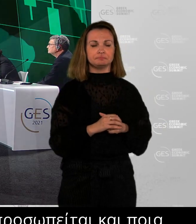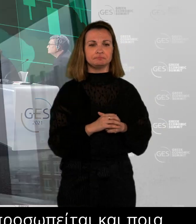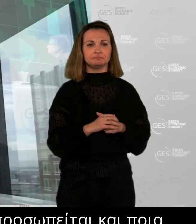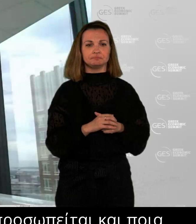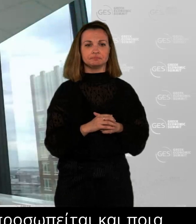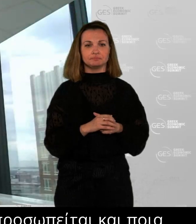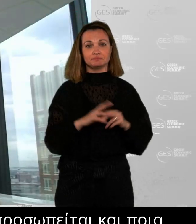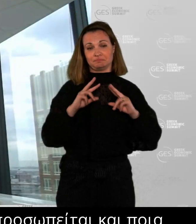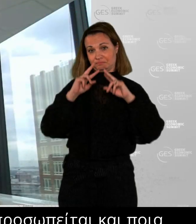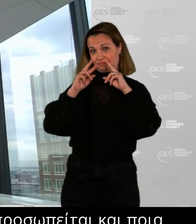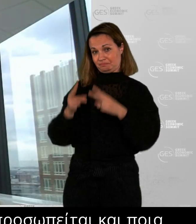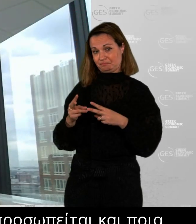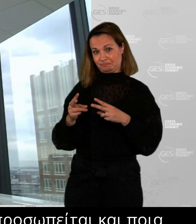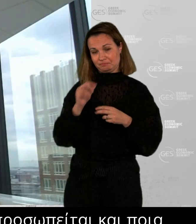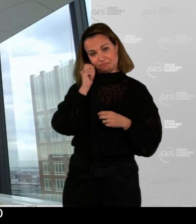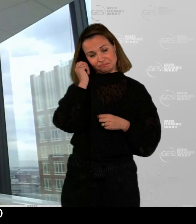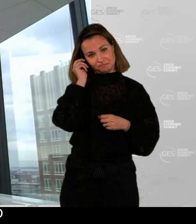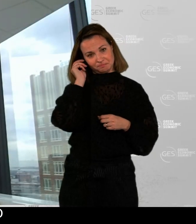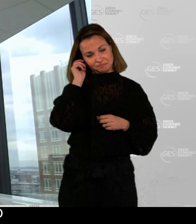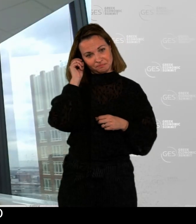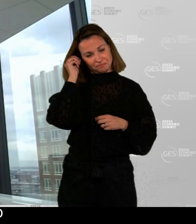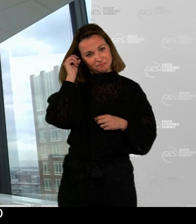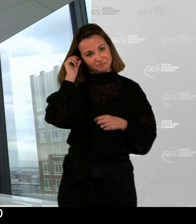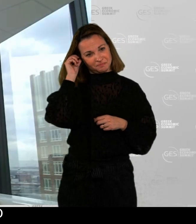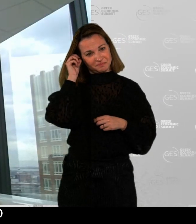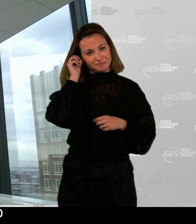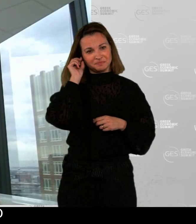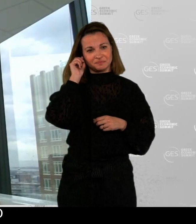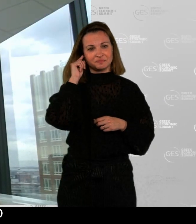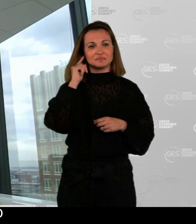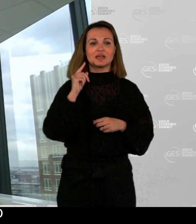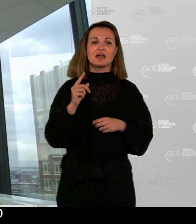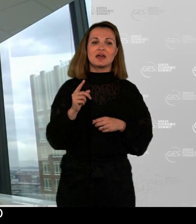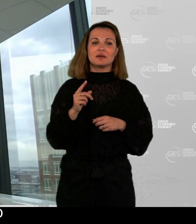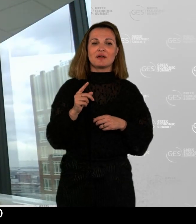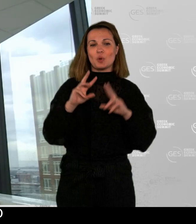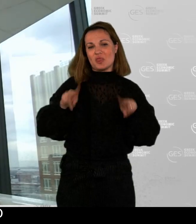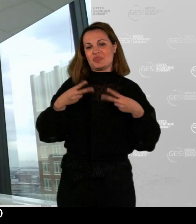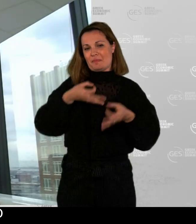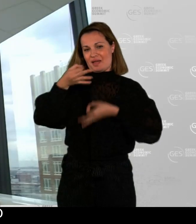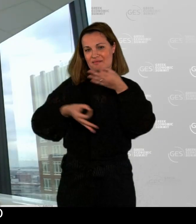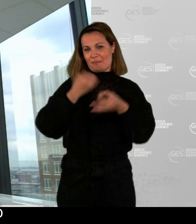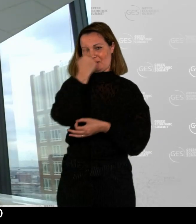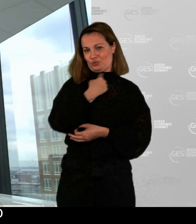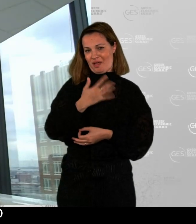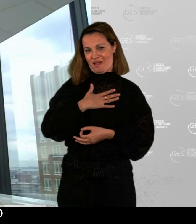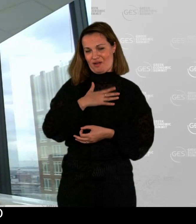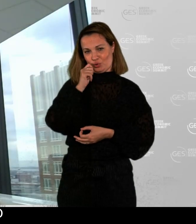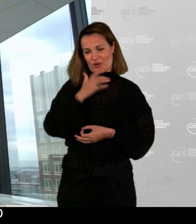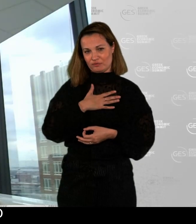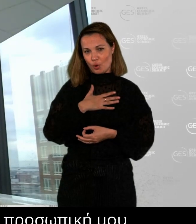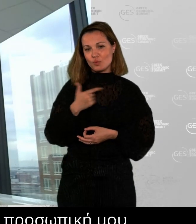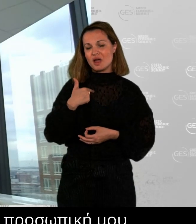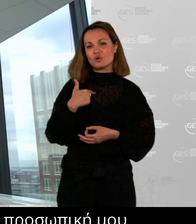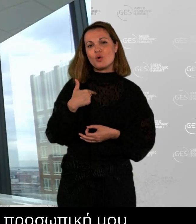Εντάξει, για μας νομίζω βέβαια μιλάνε οι άλλοι, αλλά να πω έτσι με την προσωπική μου εμπειρία τα 20 χρόνια που είμαι στην Ελλάδα, θεωρώ